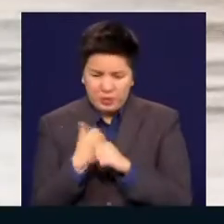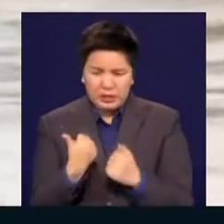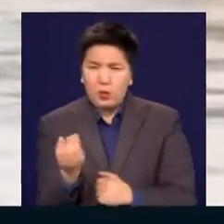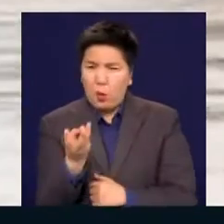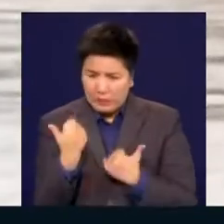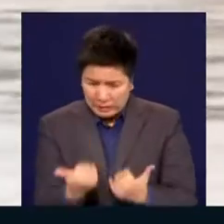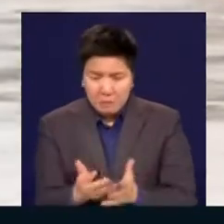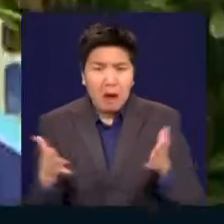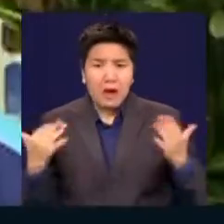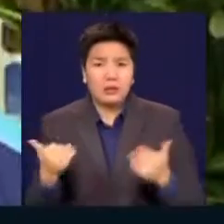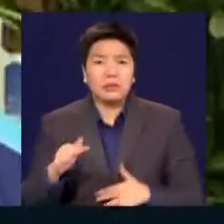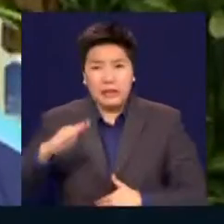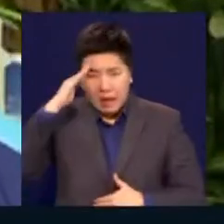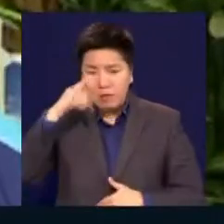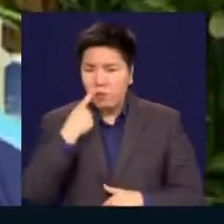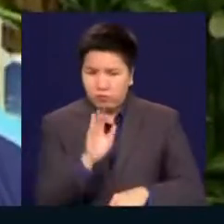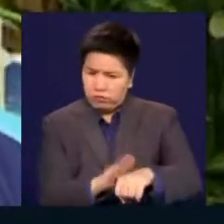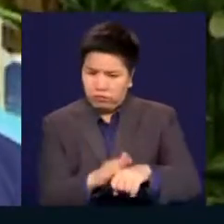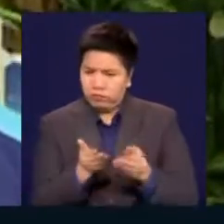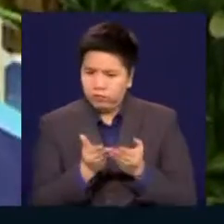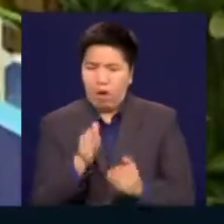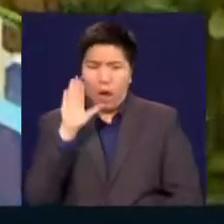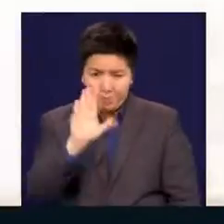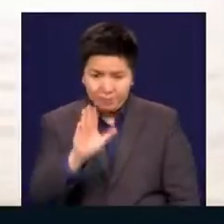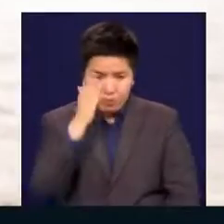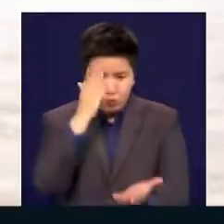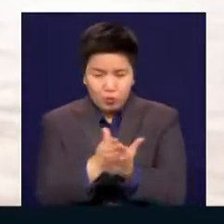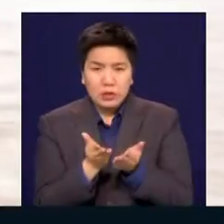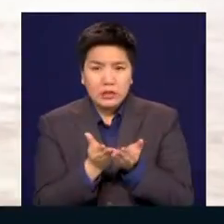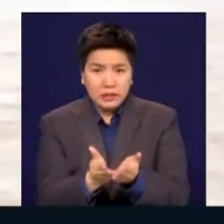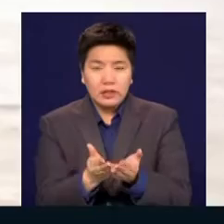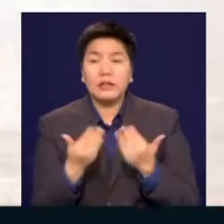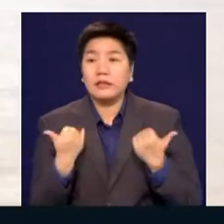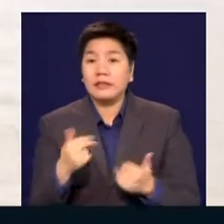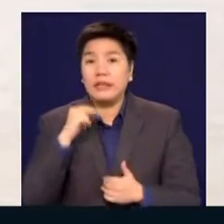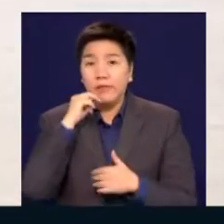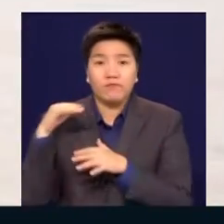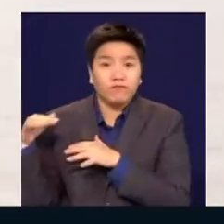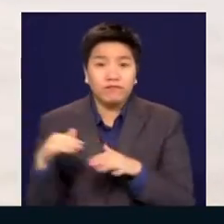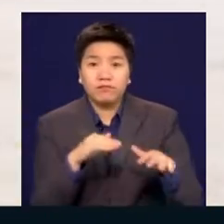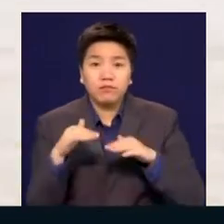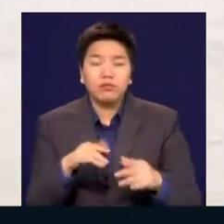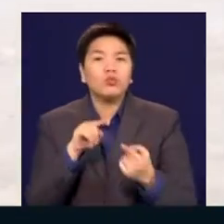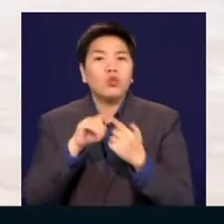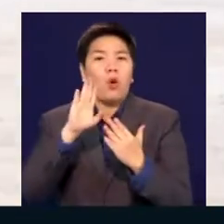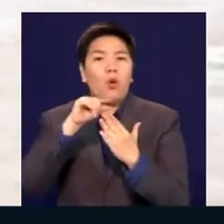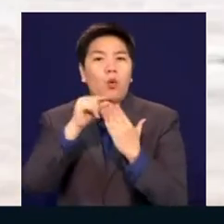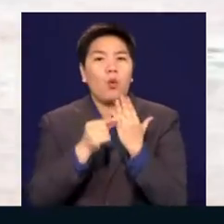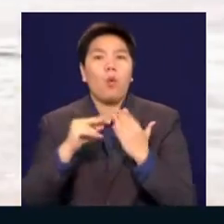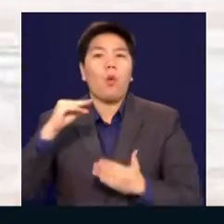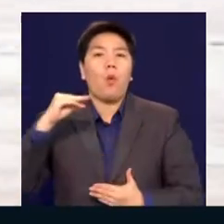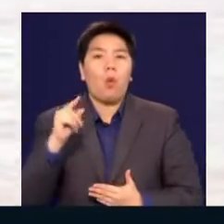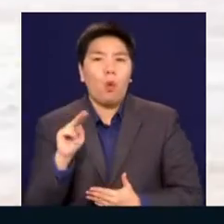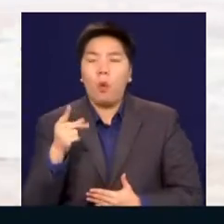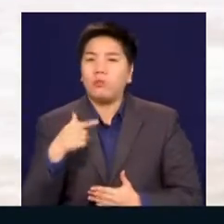ที่กรมเจ้าท่าหรือทหารอะไรไม่ให้ออกเรือเลยนะให้หยุดครับ ปริมาณน้ำในลำน้ำโขงก็ยังไหลอย่างต่อเนื่องนะค